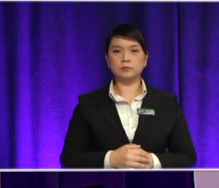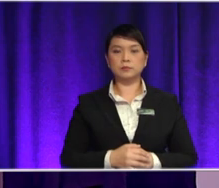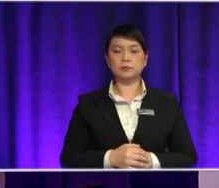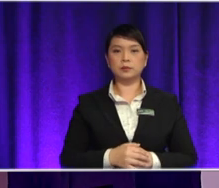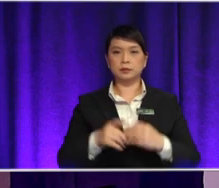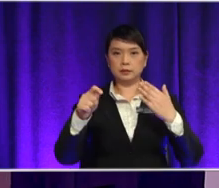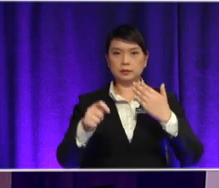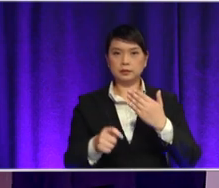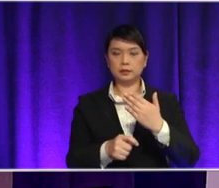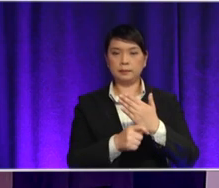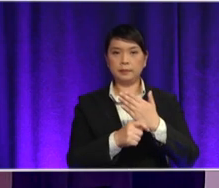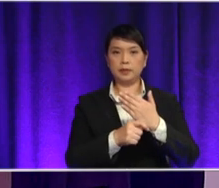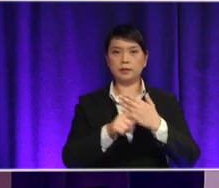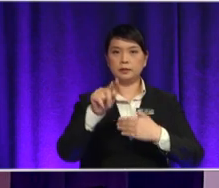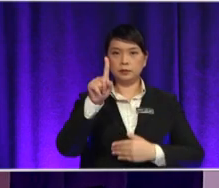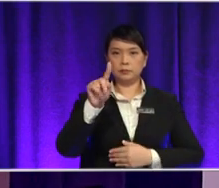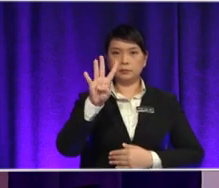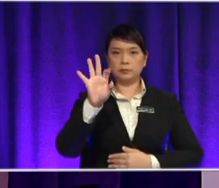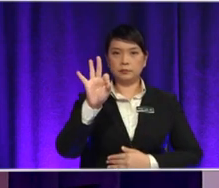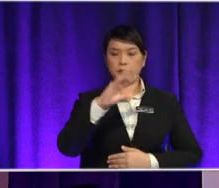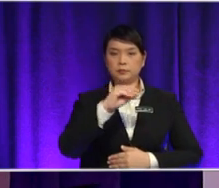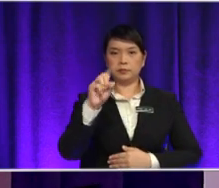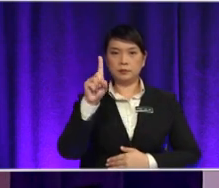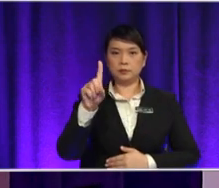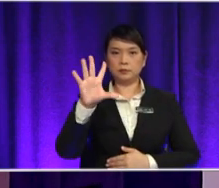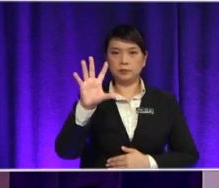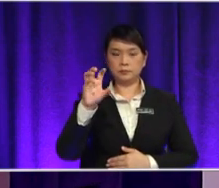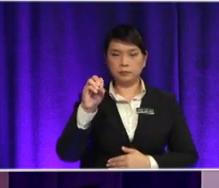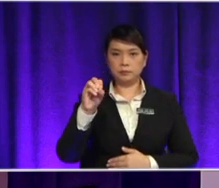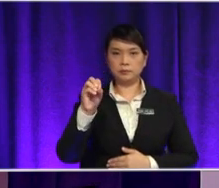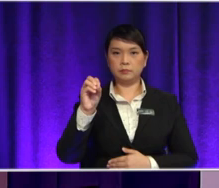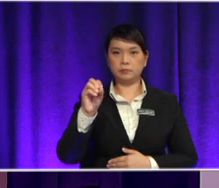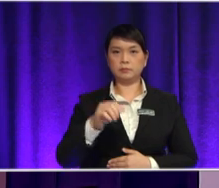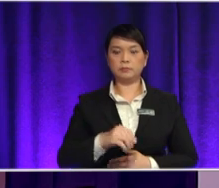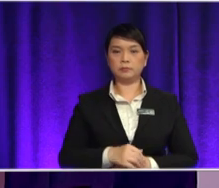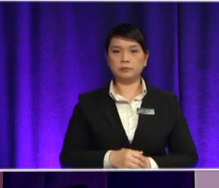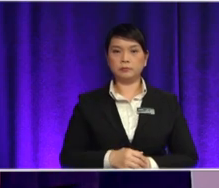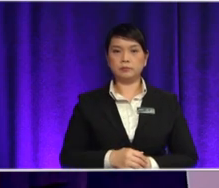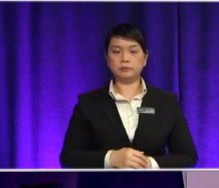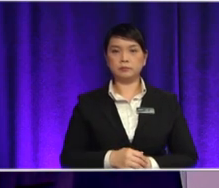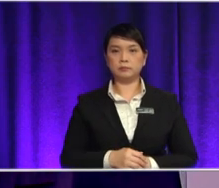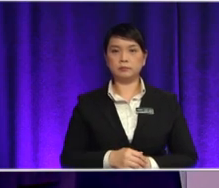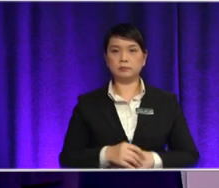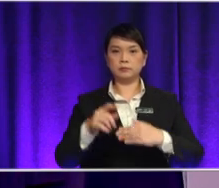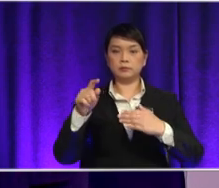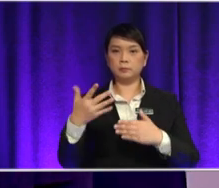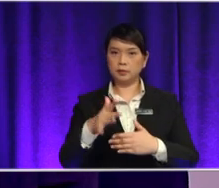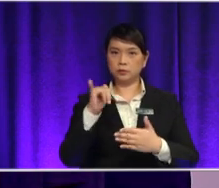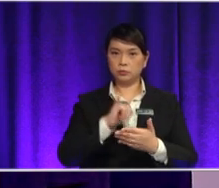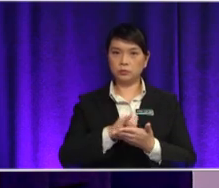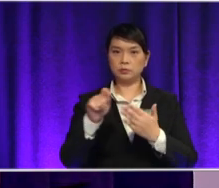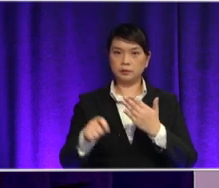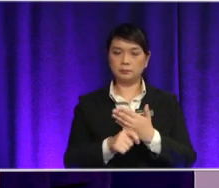149.5. Dan sekiranya murid buat kelas ketiga, iaitu 155 tambah